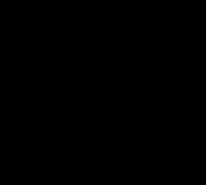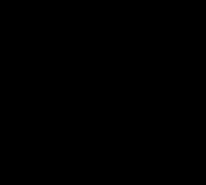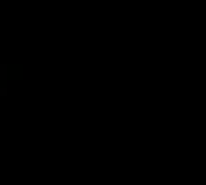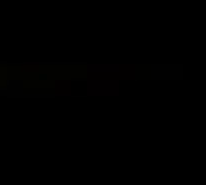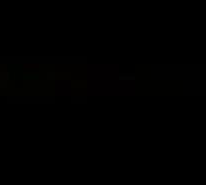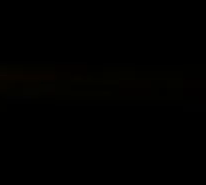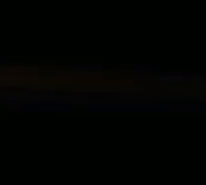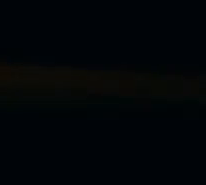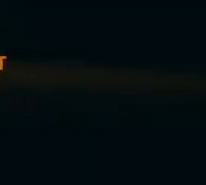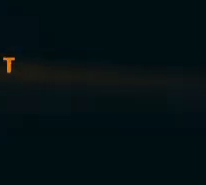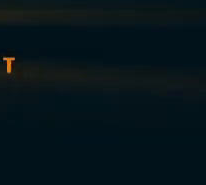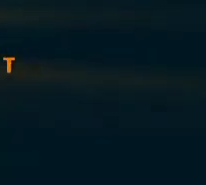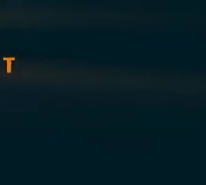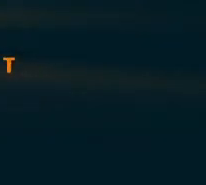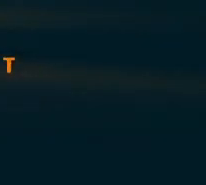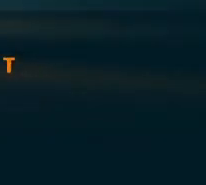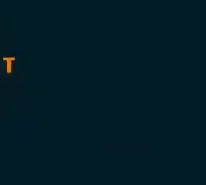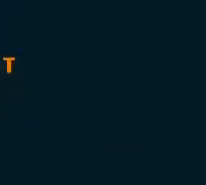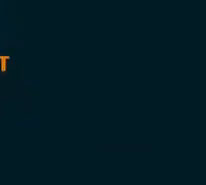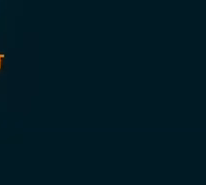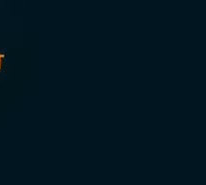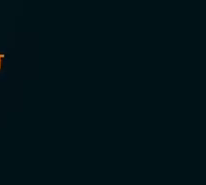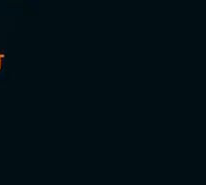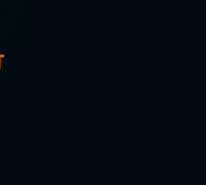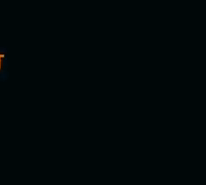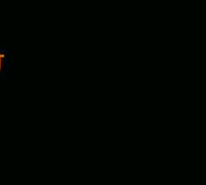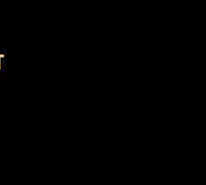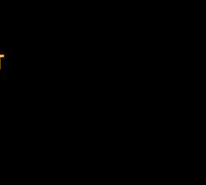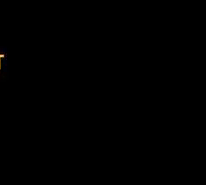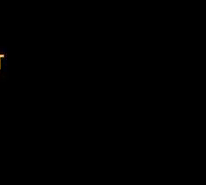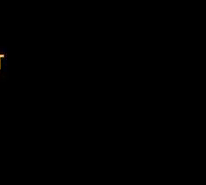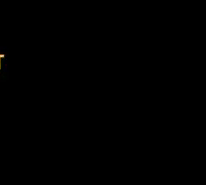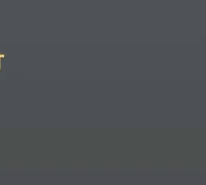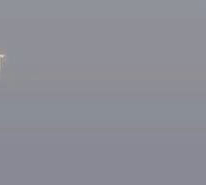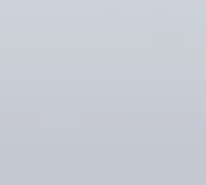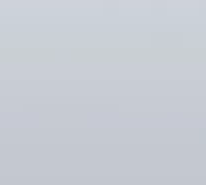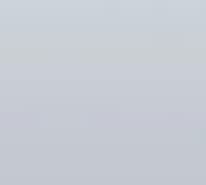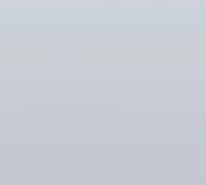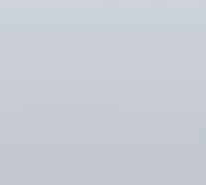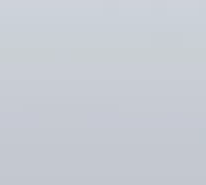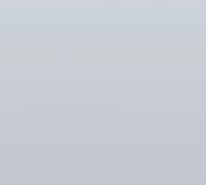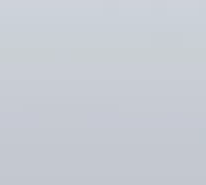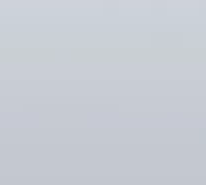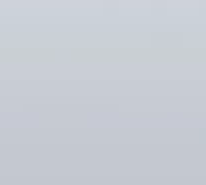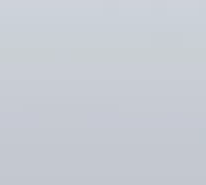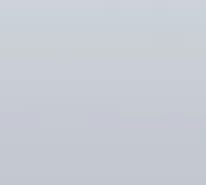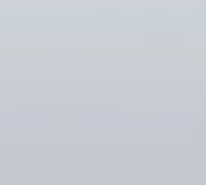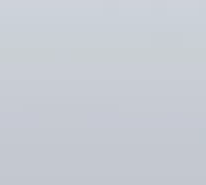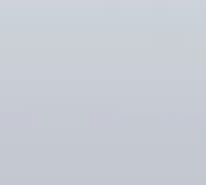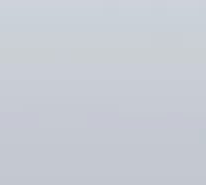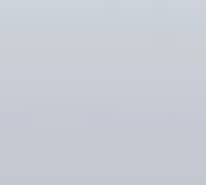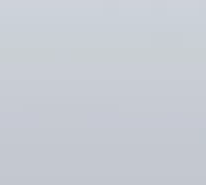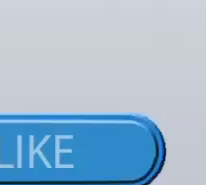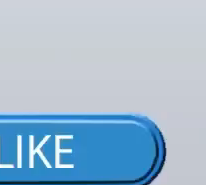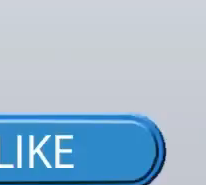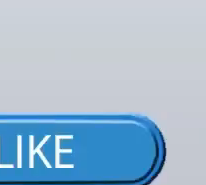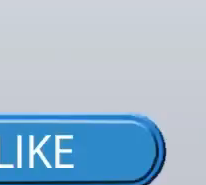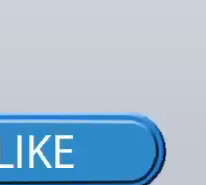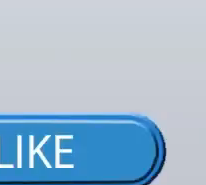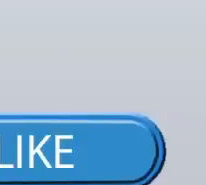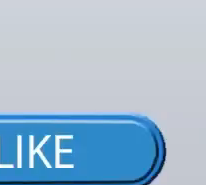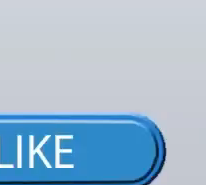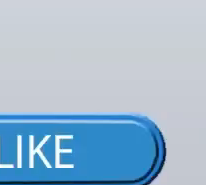Make your day right. Gilly Bonny Online TV. Kupata habari mpya na kwa haraka kila